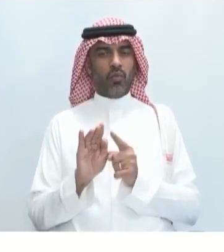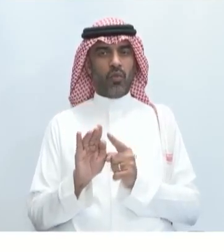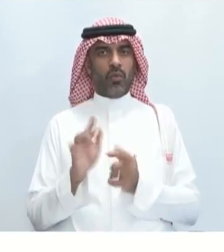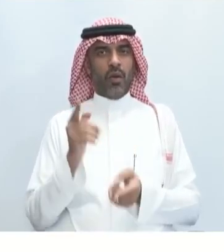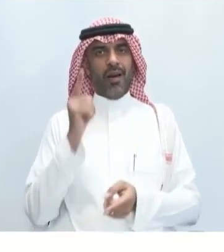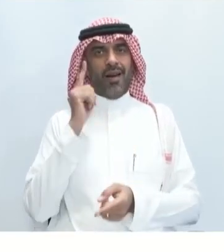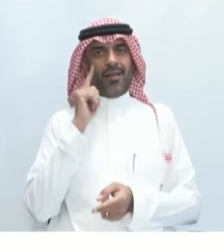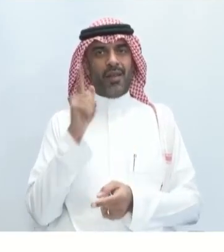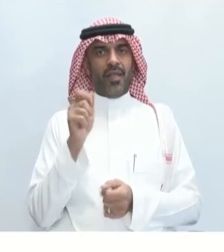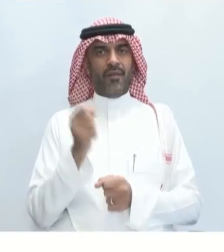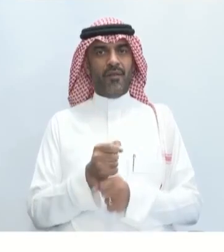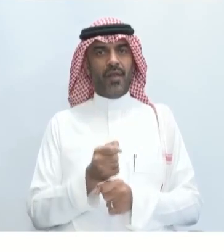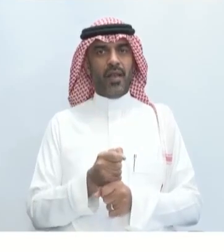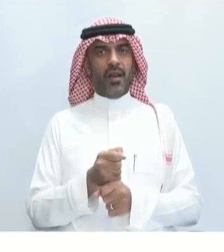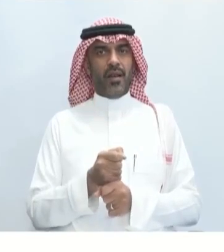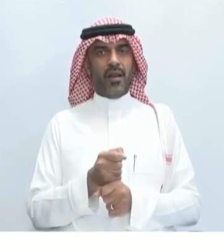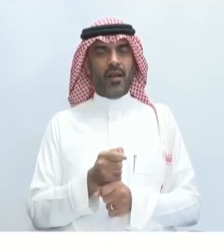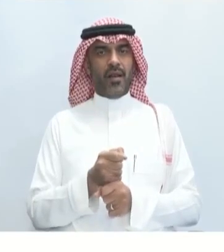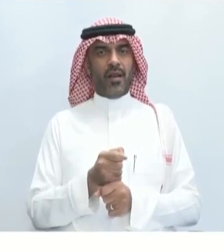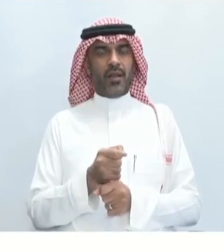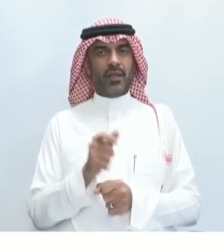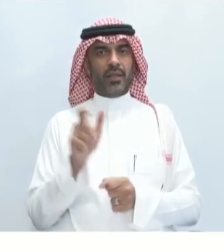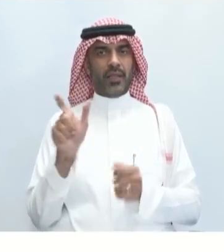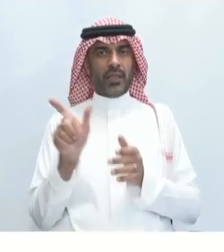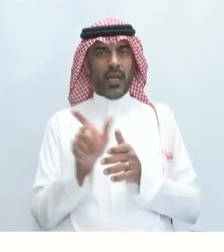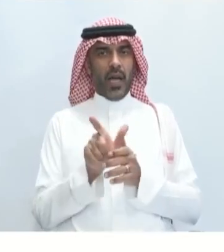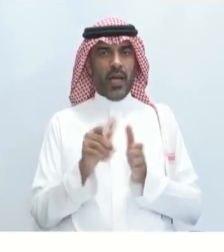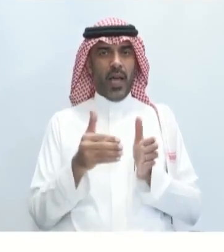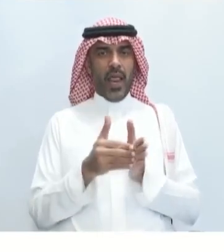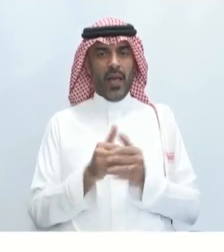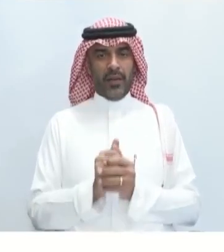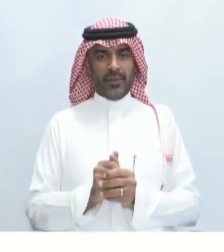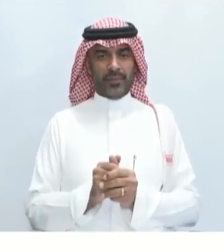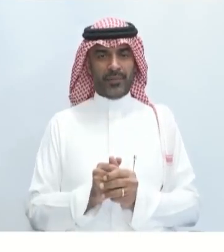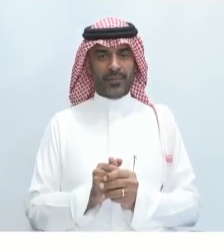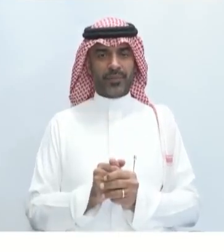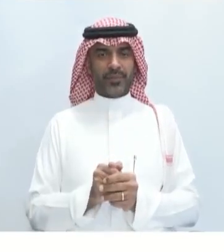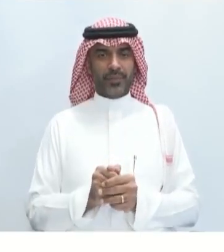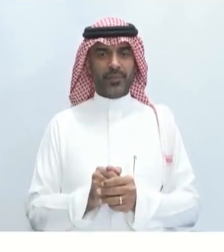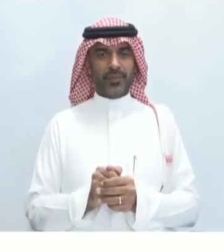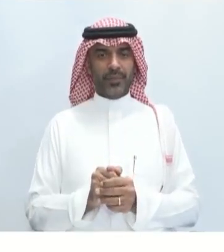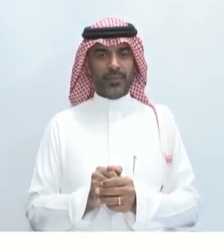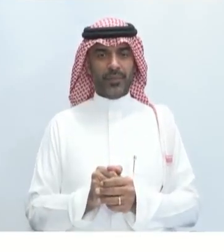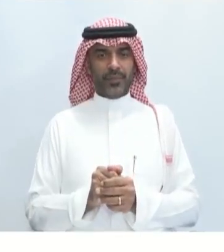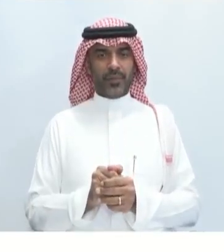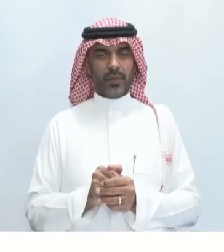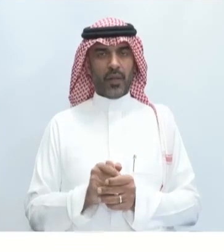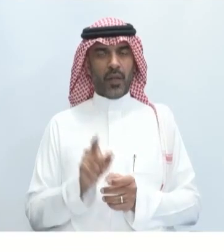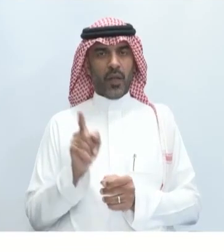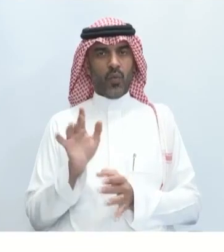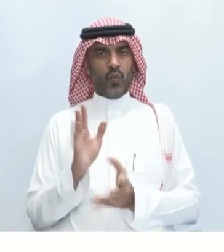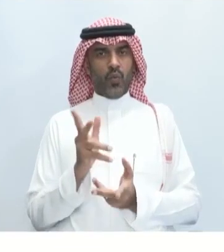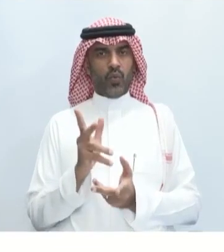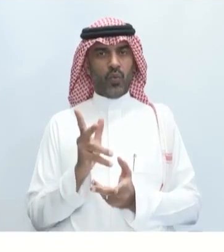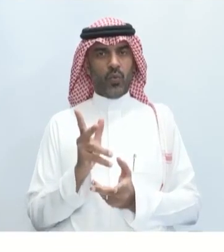هو احسنتم هو صحيح الاخر نلمسه ما حالته الاعرابيه